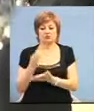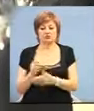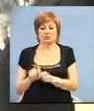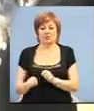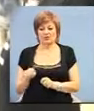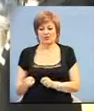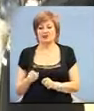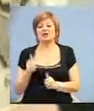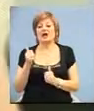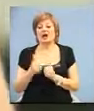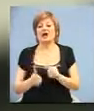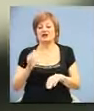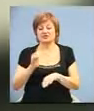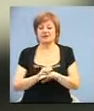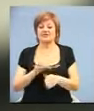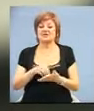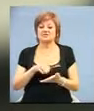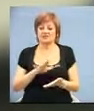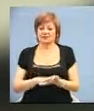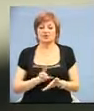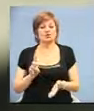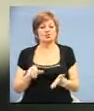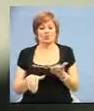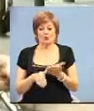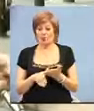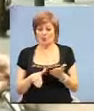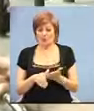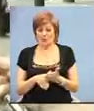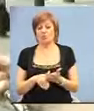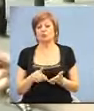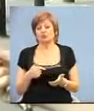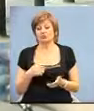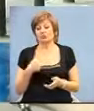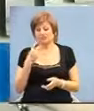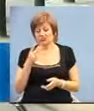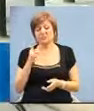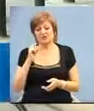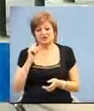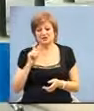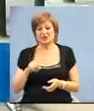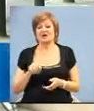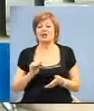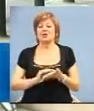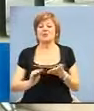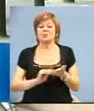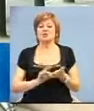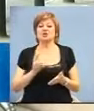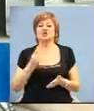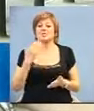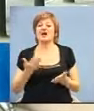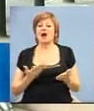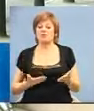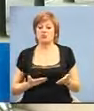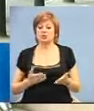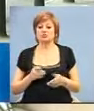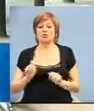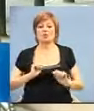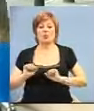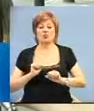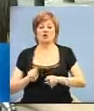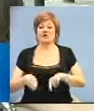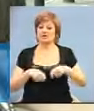кожен з фактів фіксують. Втім, допомога цим не обмежується. По цьому поводу, звісно, ми пишемо рапорти, передаємо наше управління, далі